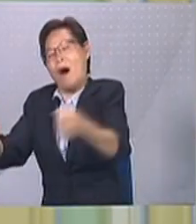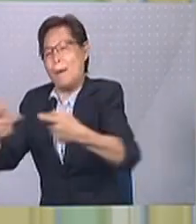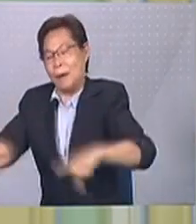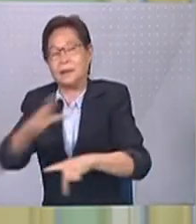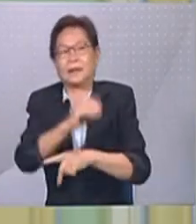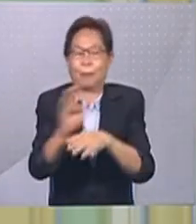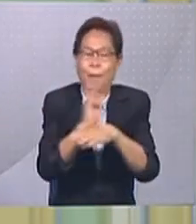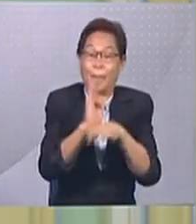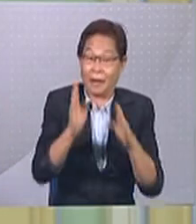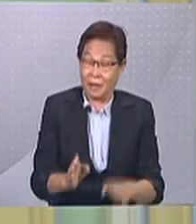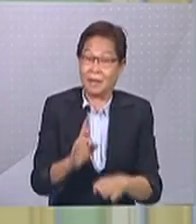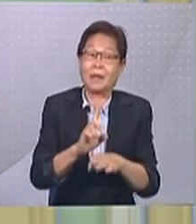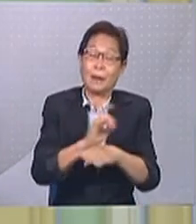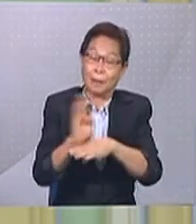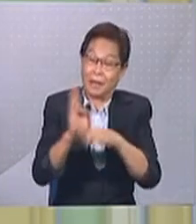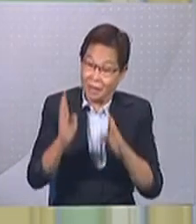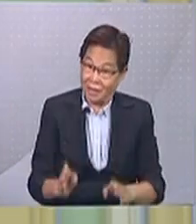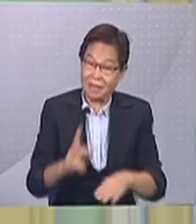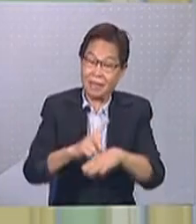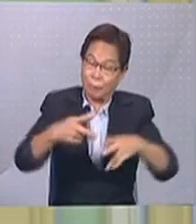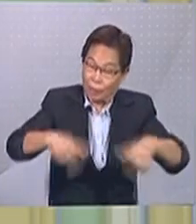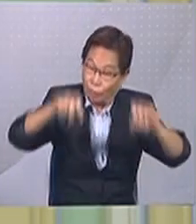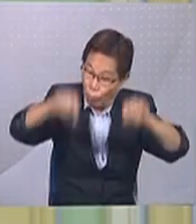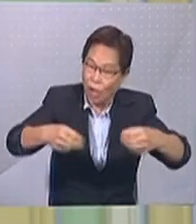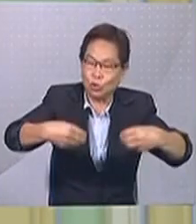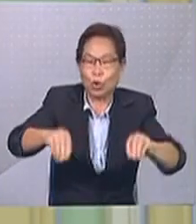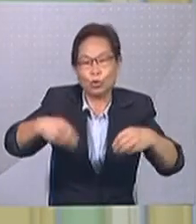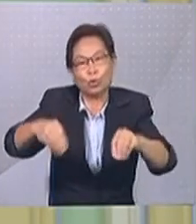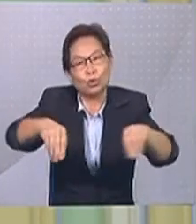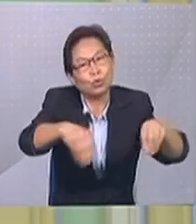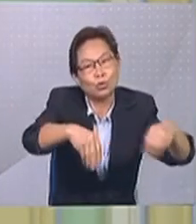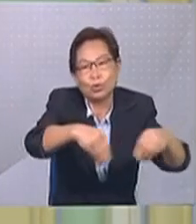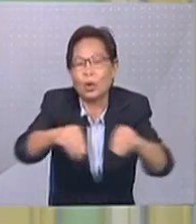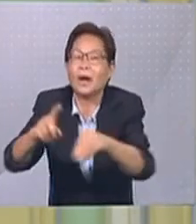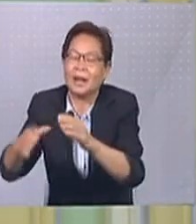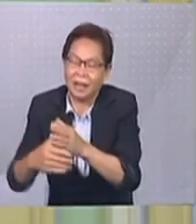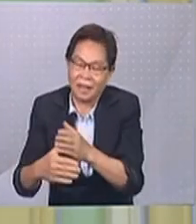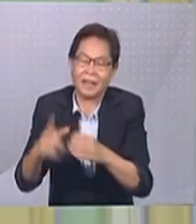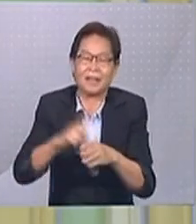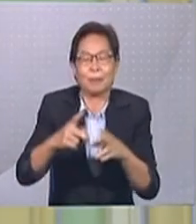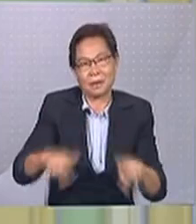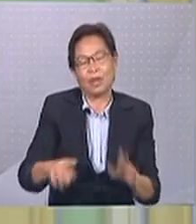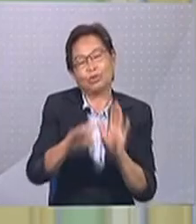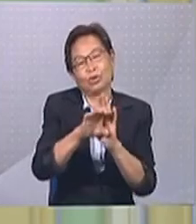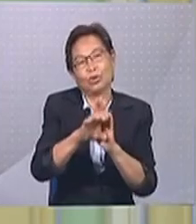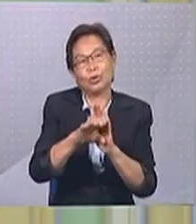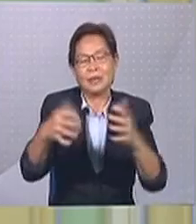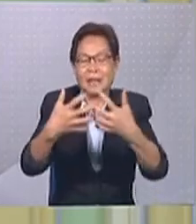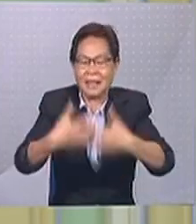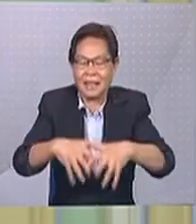boleh menjual ikan di pasar. Begitu juga kilang air batu misalnya.